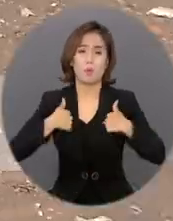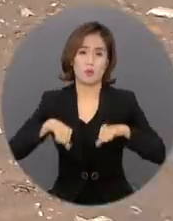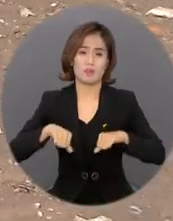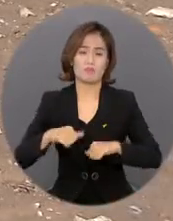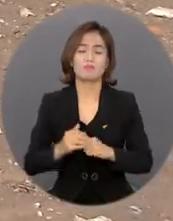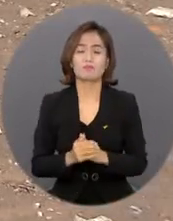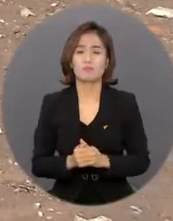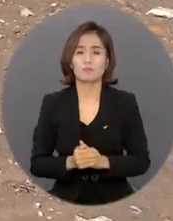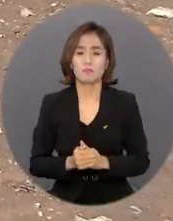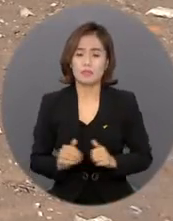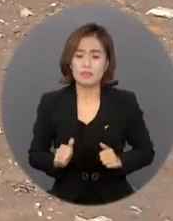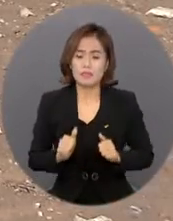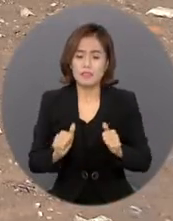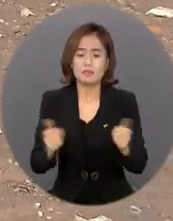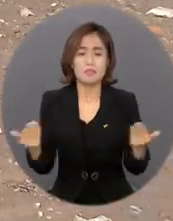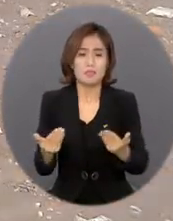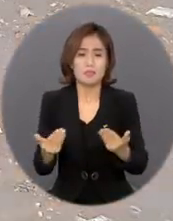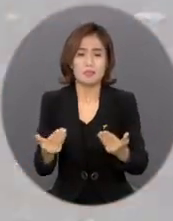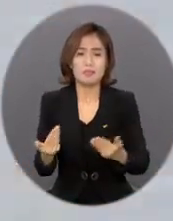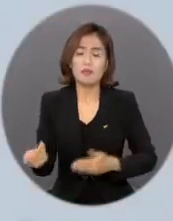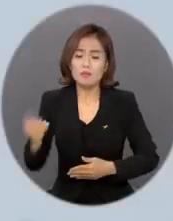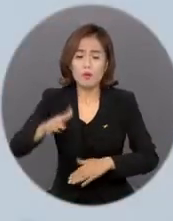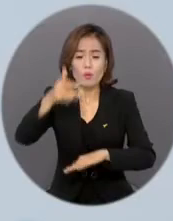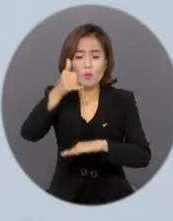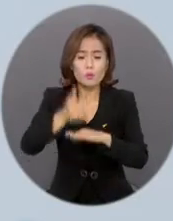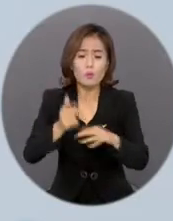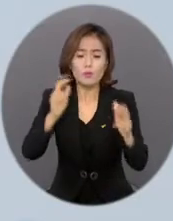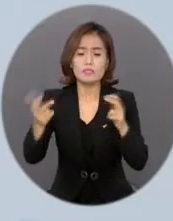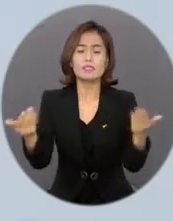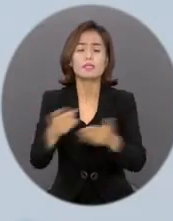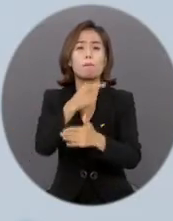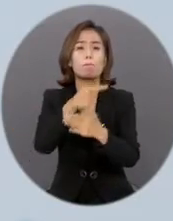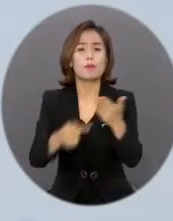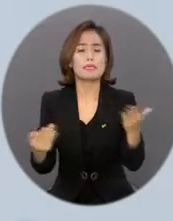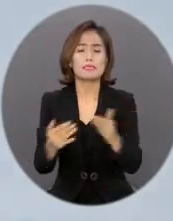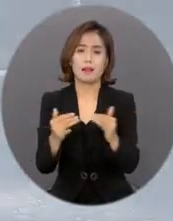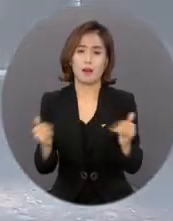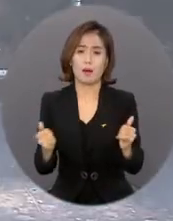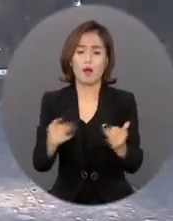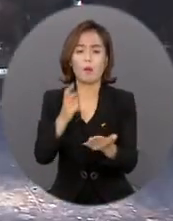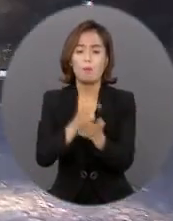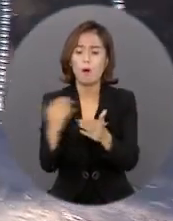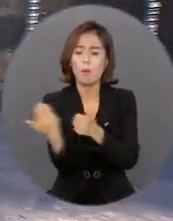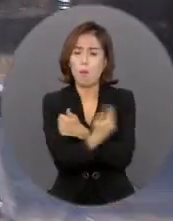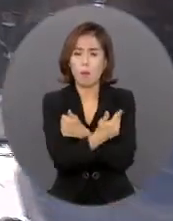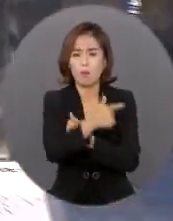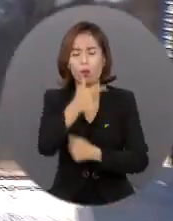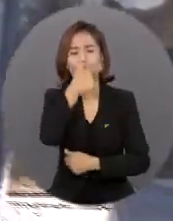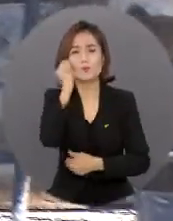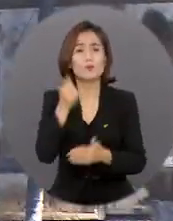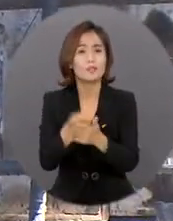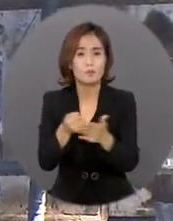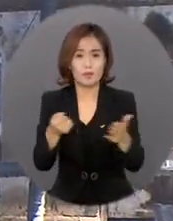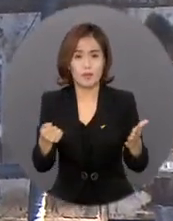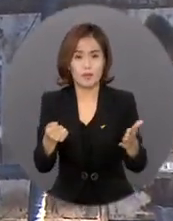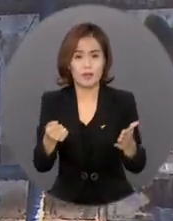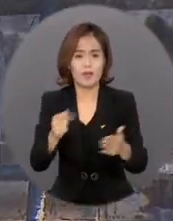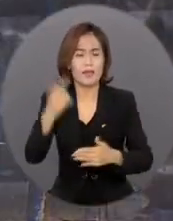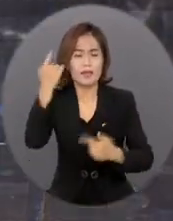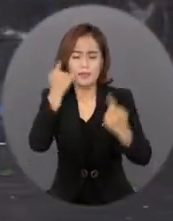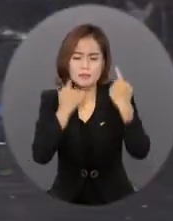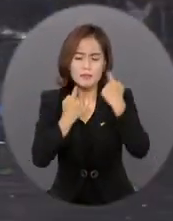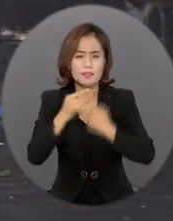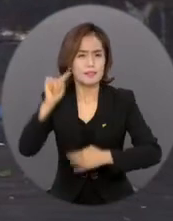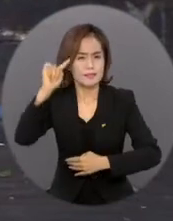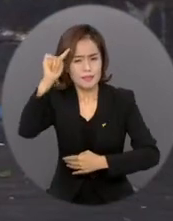포기하자. 열심히 일했을 뿐인데 산업재해에 내몰린 노동자들. 법의 보호막이 너무 얕은 탓에 트라우마와